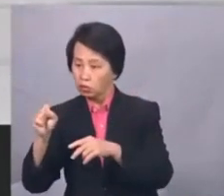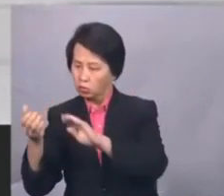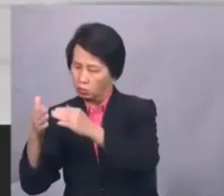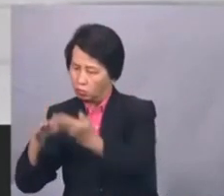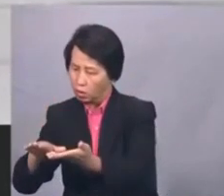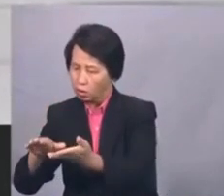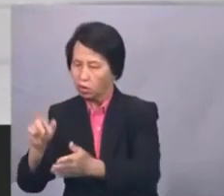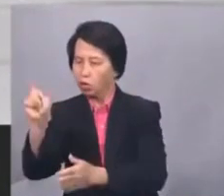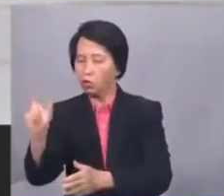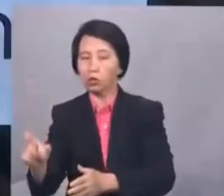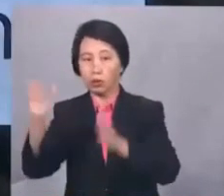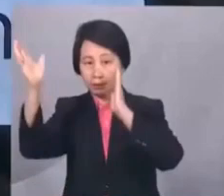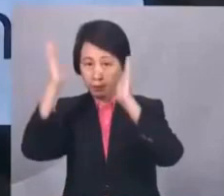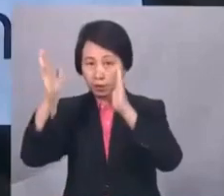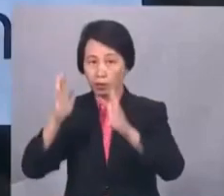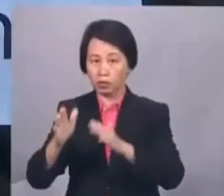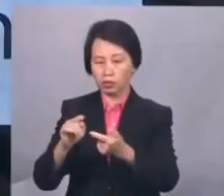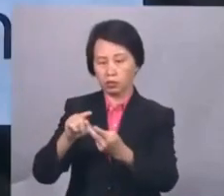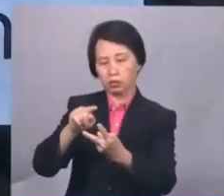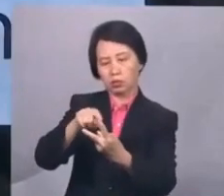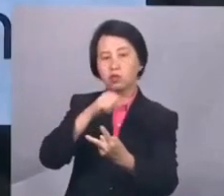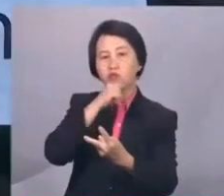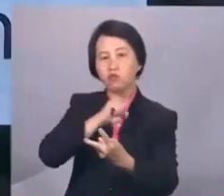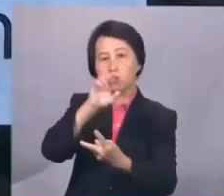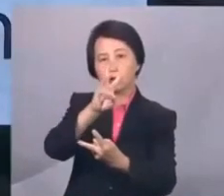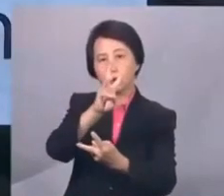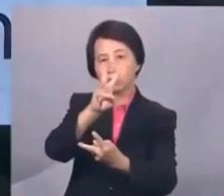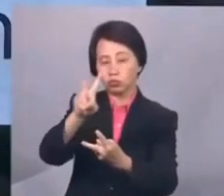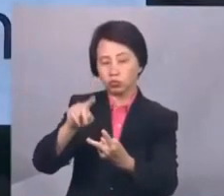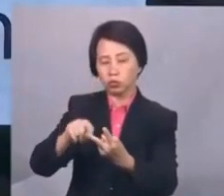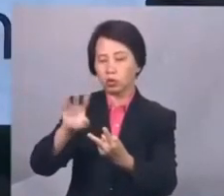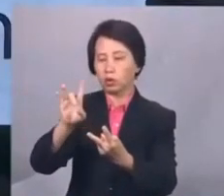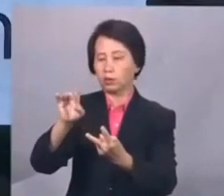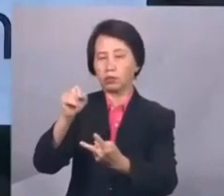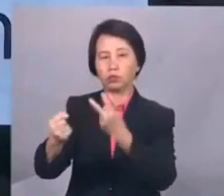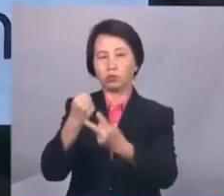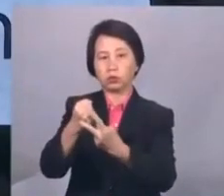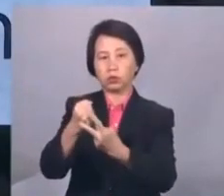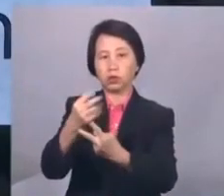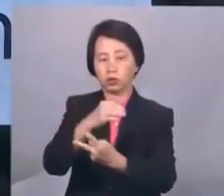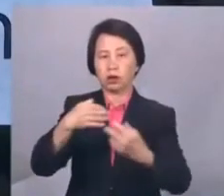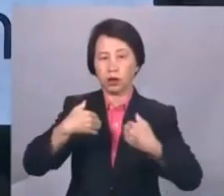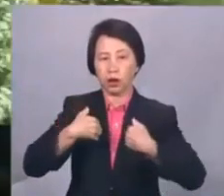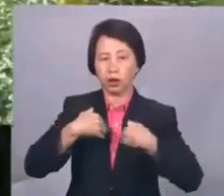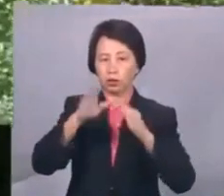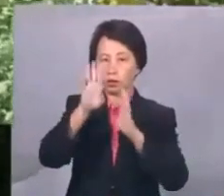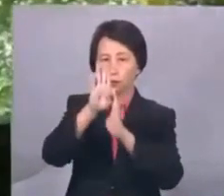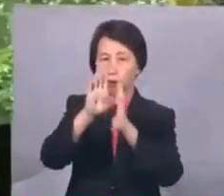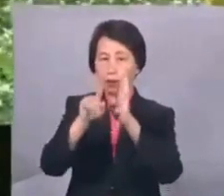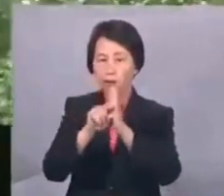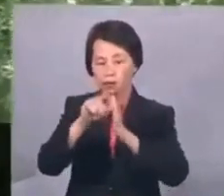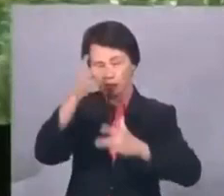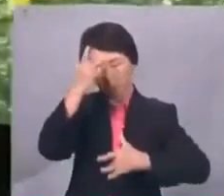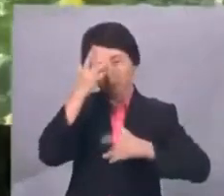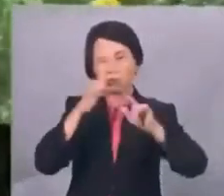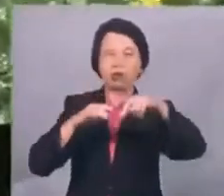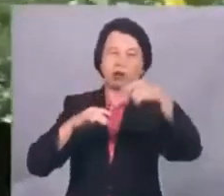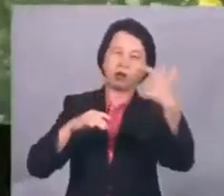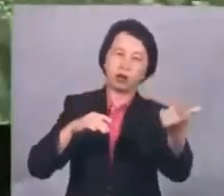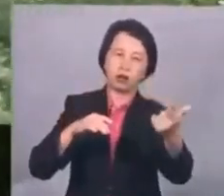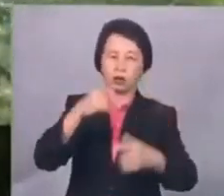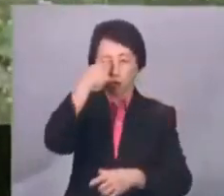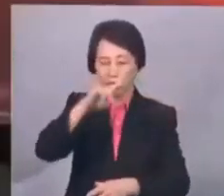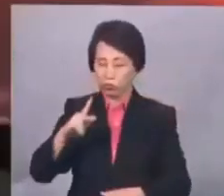melibatkan warga tempatan masing-masing berusia 6280 tahun serta mempunyai latar belakang penyakit lain